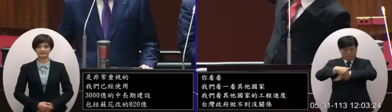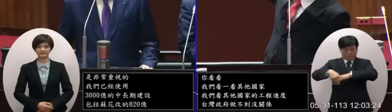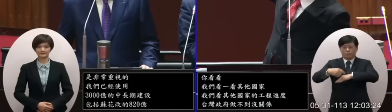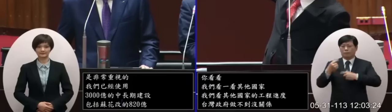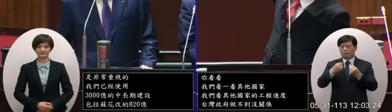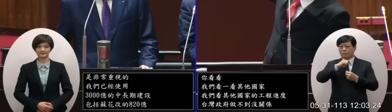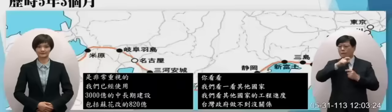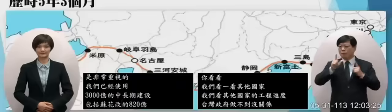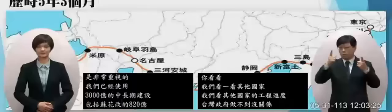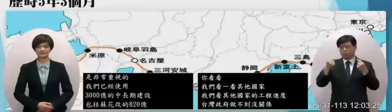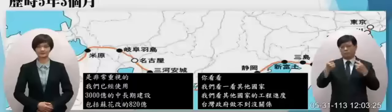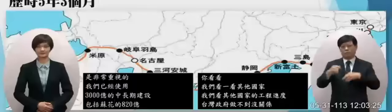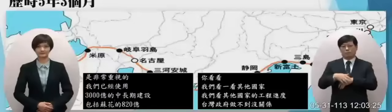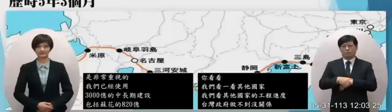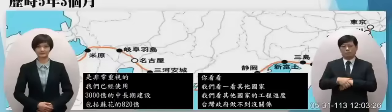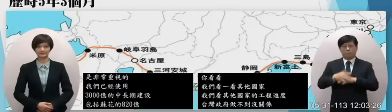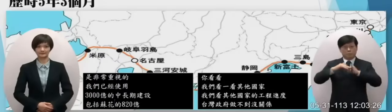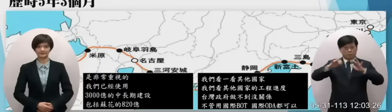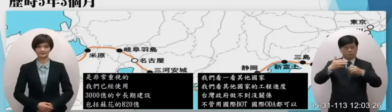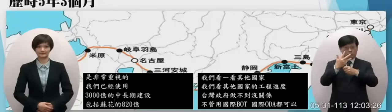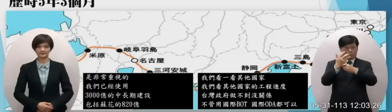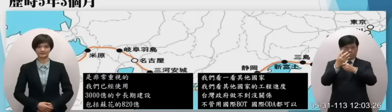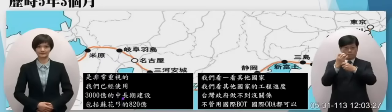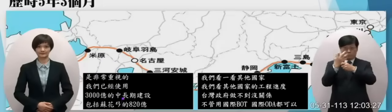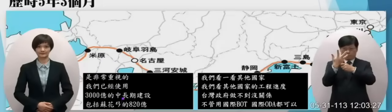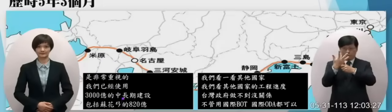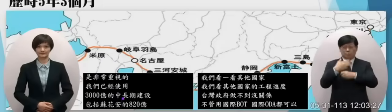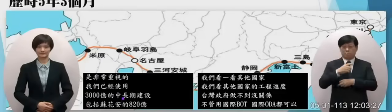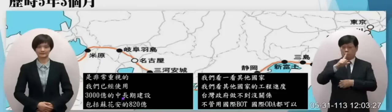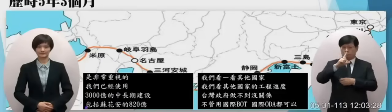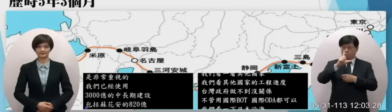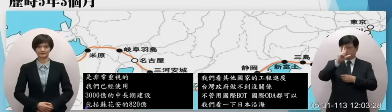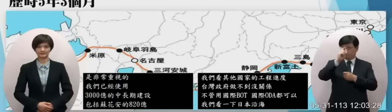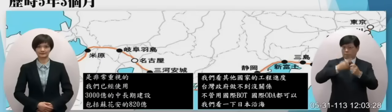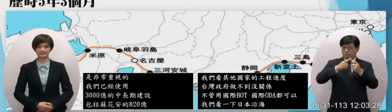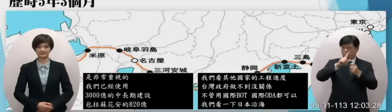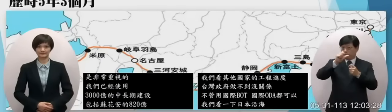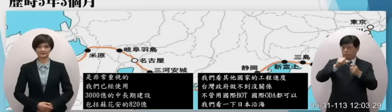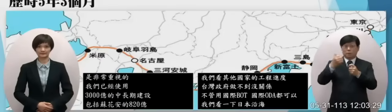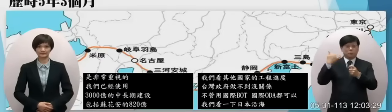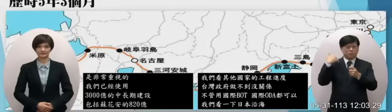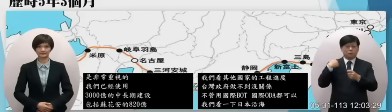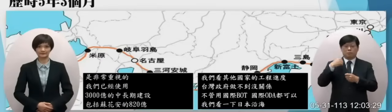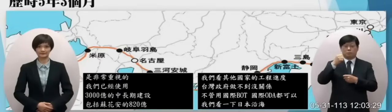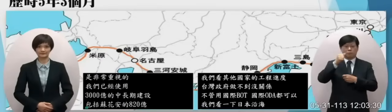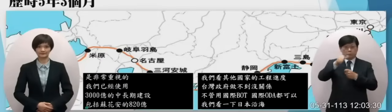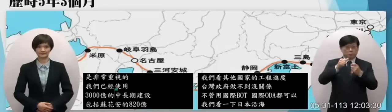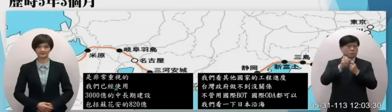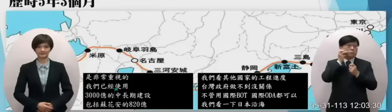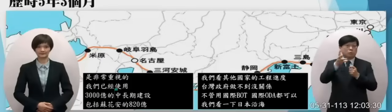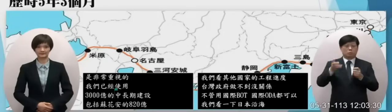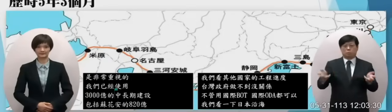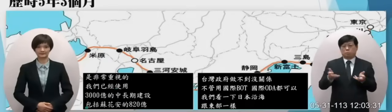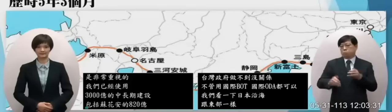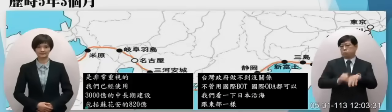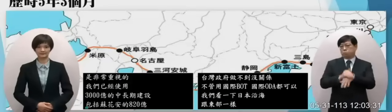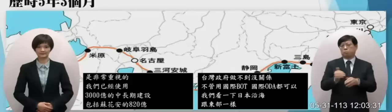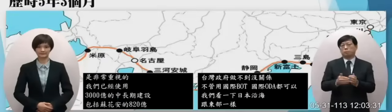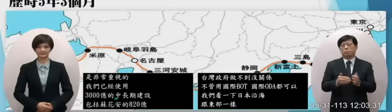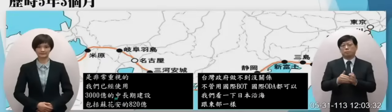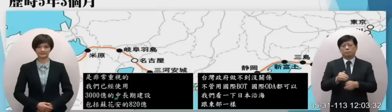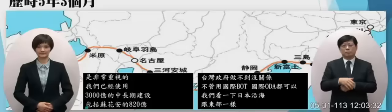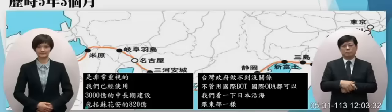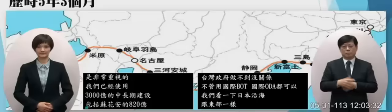样，沿着海。啊，民国四十八年，65年前，5年3个月，人家就完工，啊，也